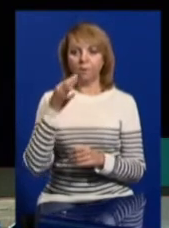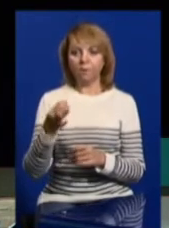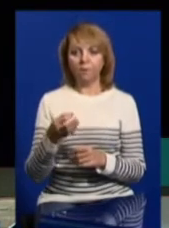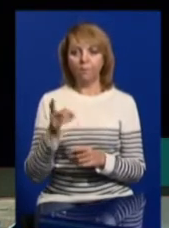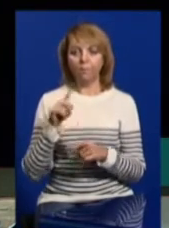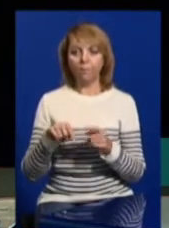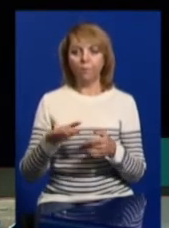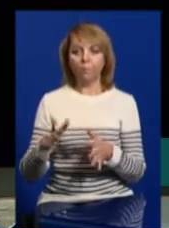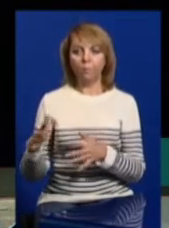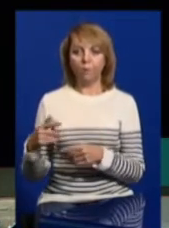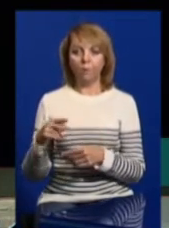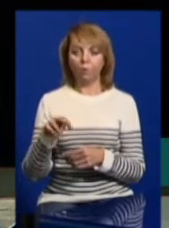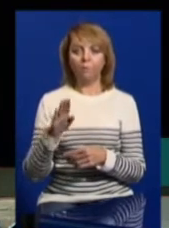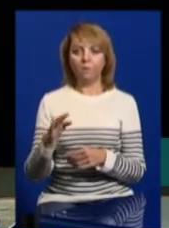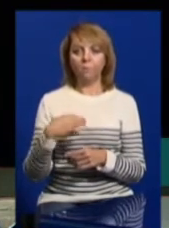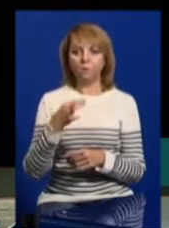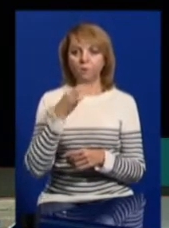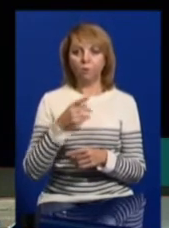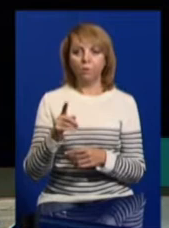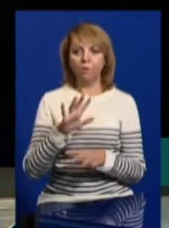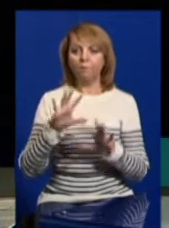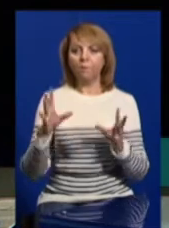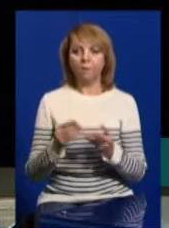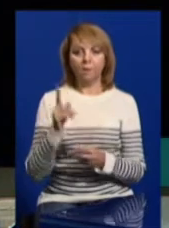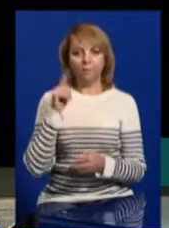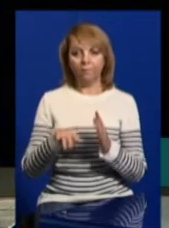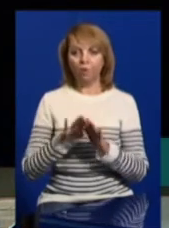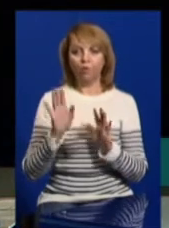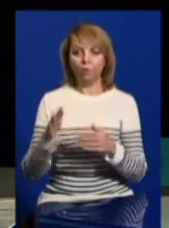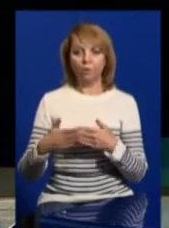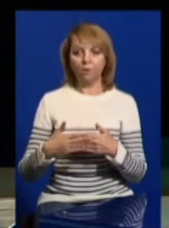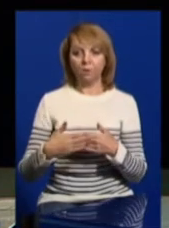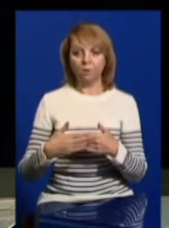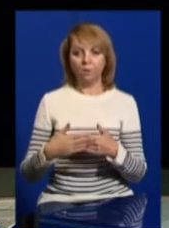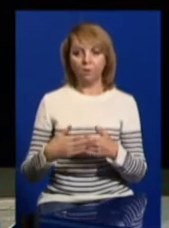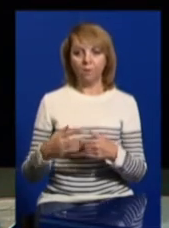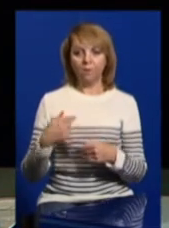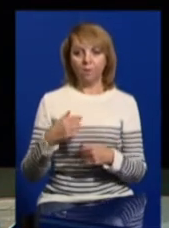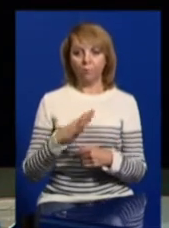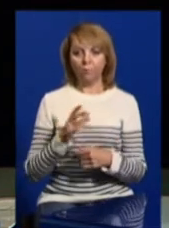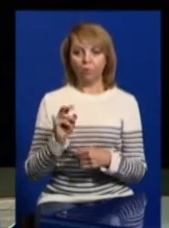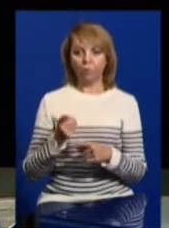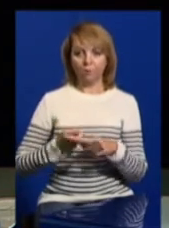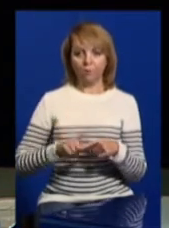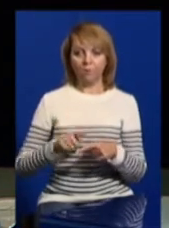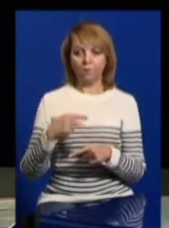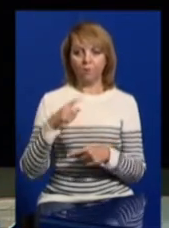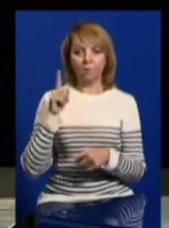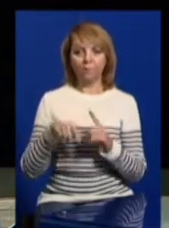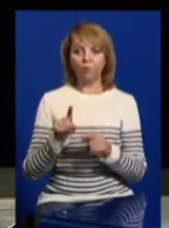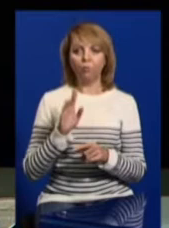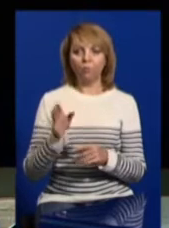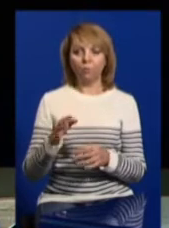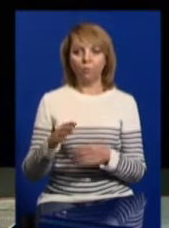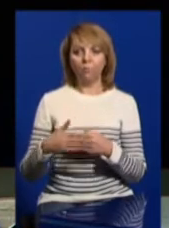певний момент мені Людмила Васильівна сказала, що вона взагалі не вірить в те, що буде покарання. Я був шокований цим, але вона каже, я не вірю в те, що